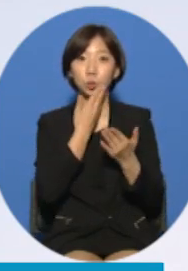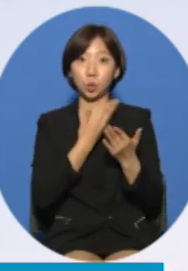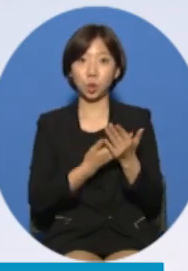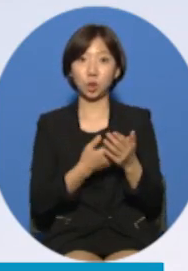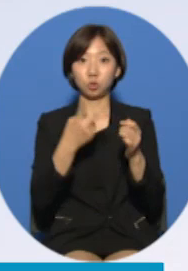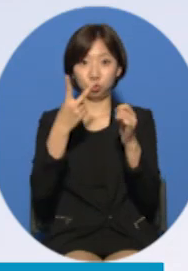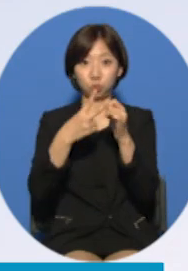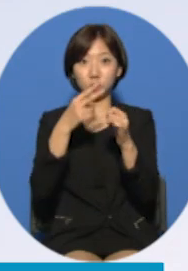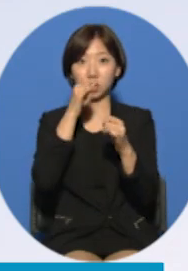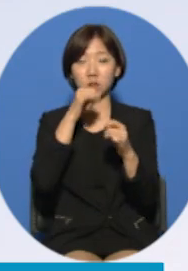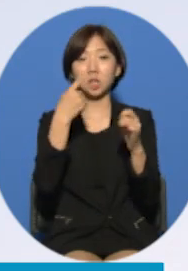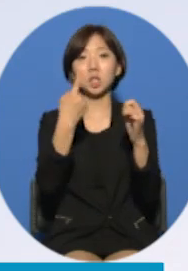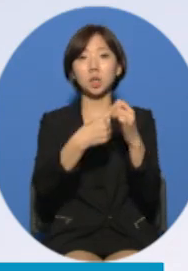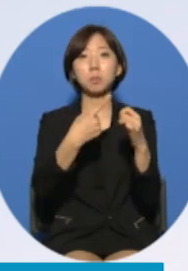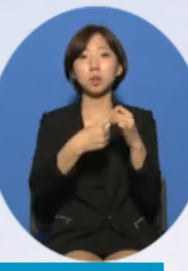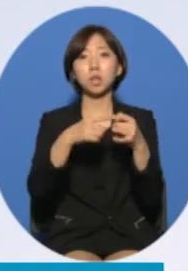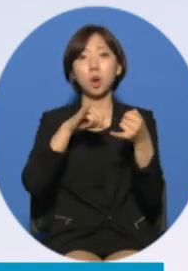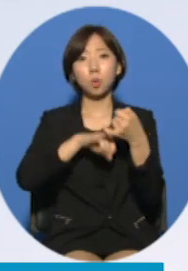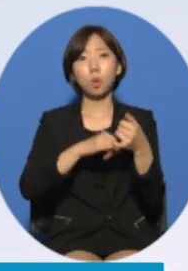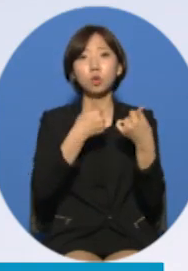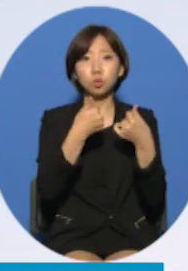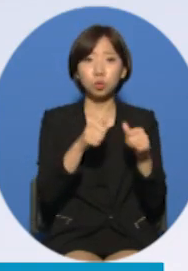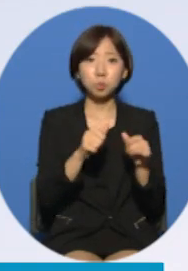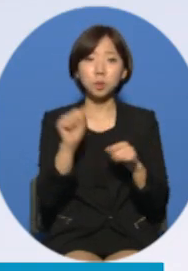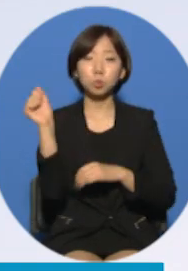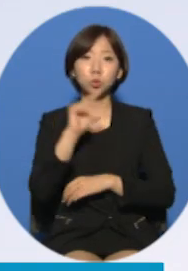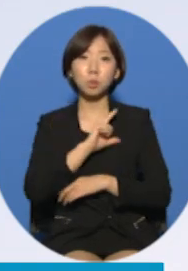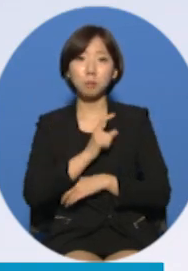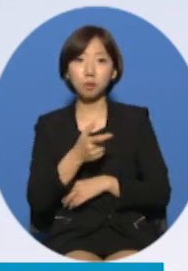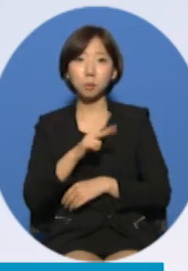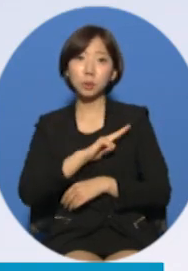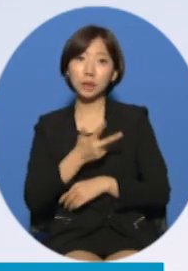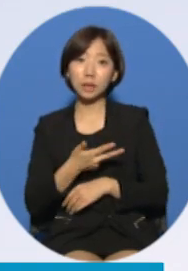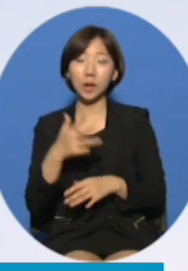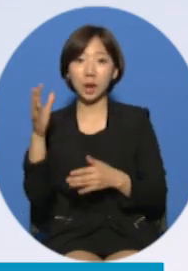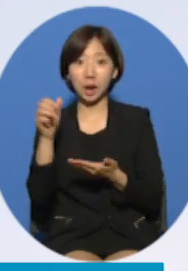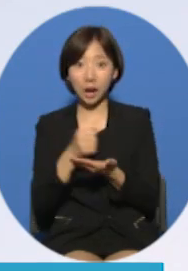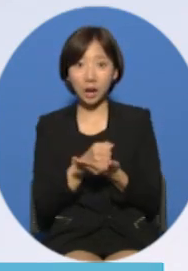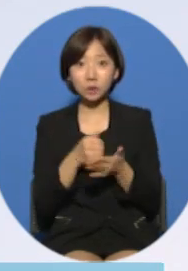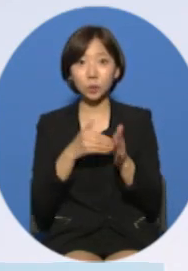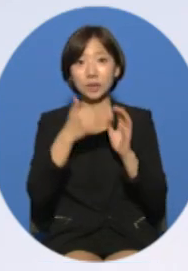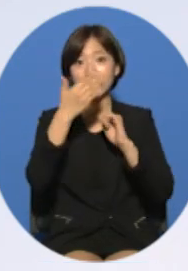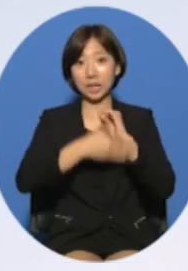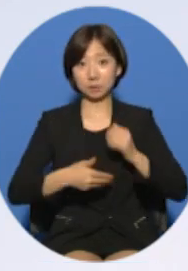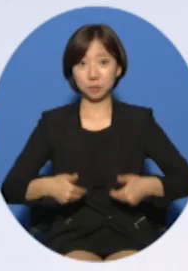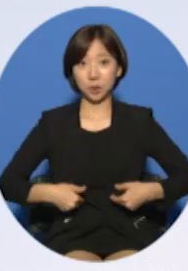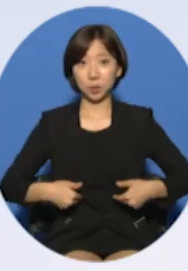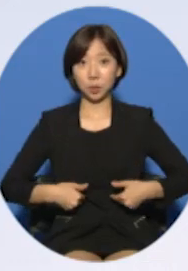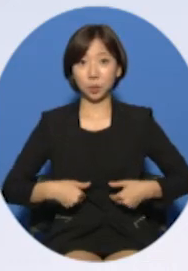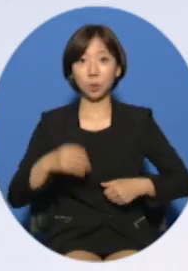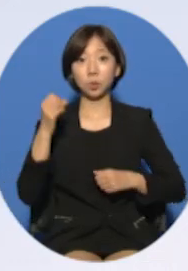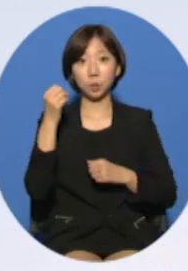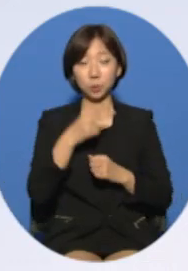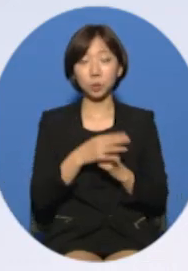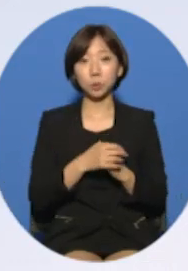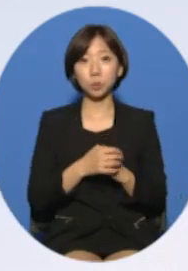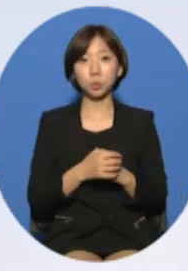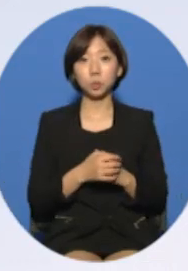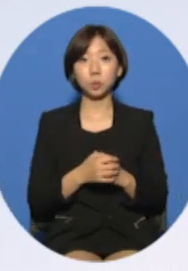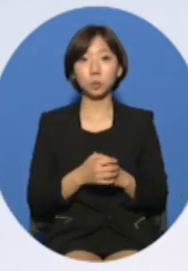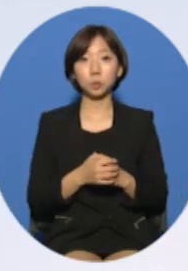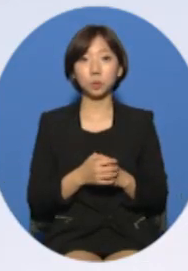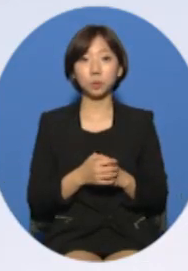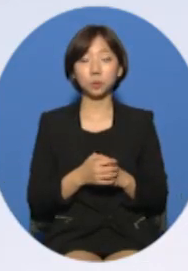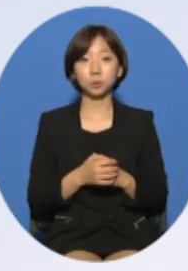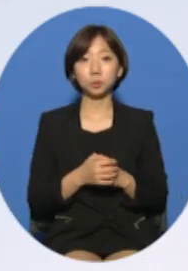예. 첫 번째는 신분증을 꼭 챙겨야 한다는 거. 그렇죠. 그다음에 이제 두 번째는 사전투표는 선거인명부 등재번호가 없으니까 그건